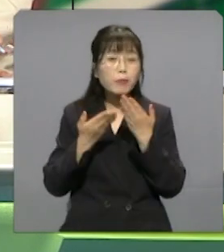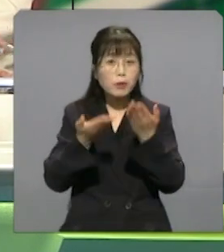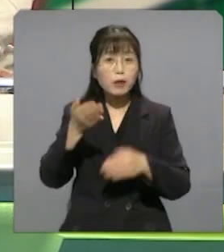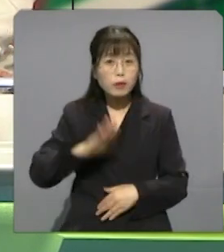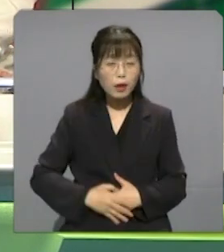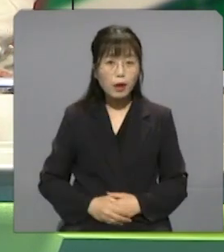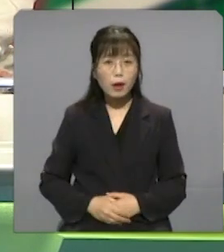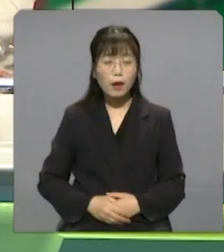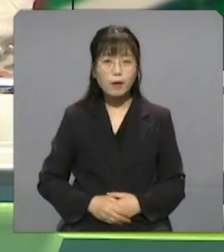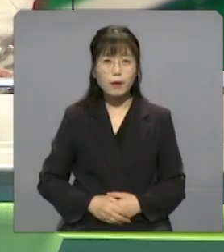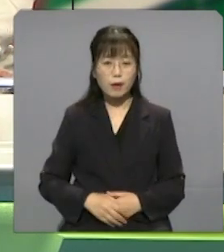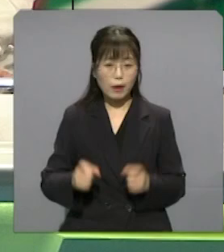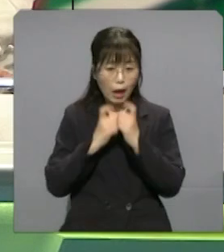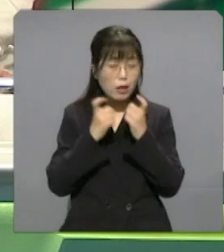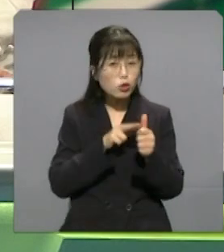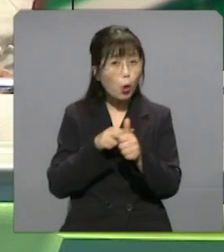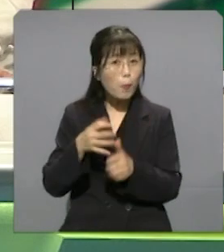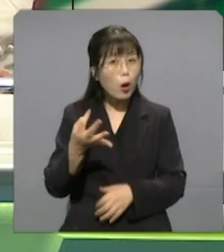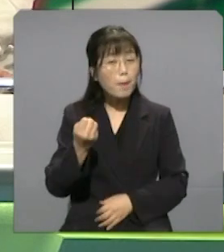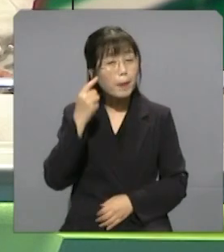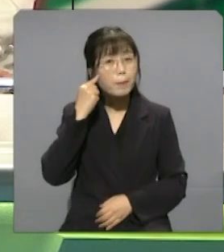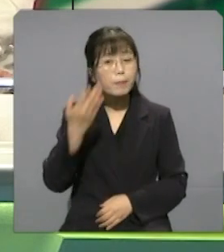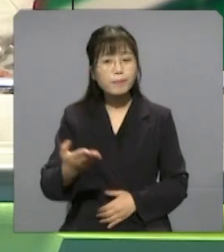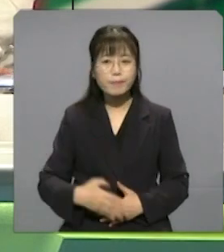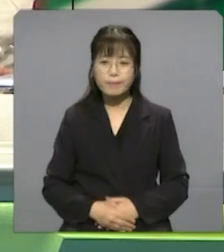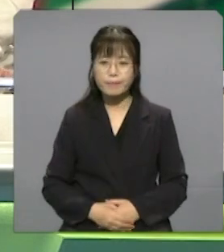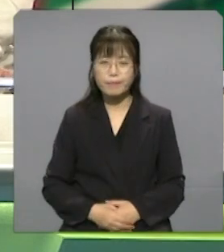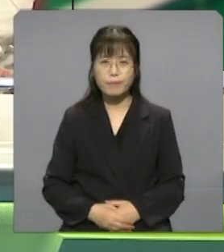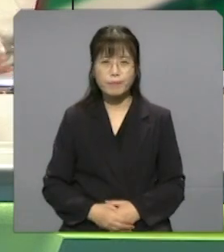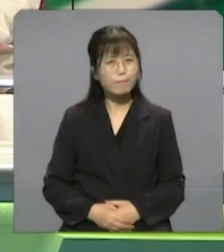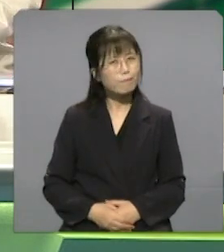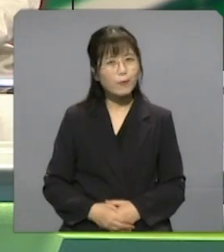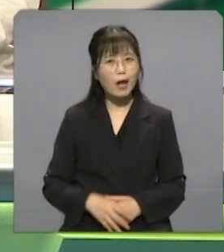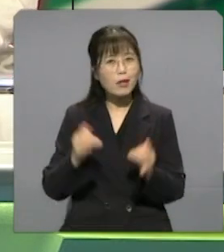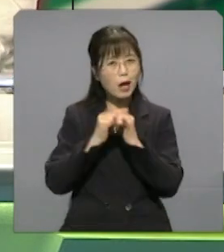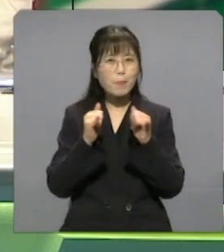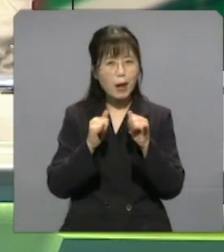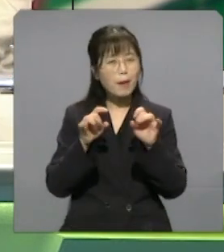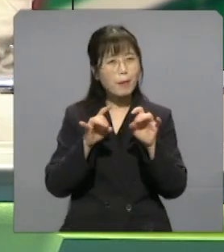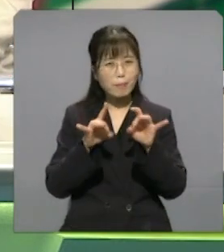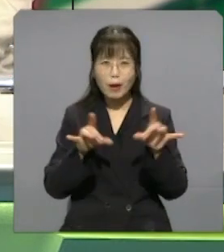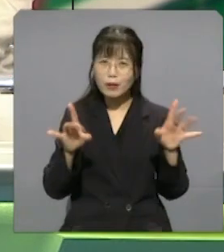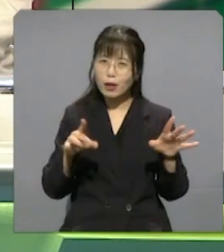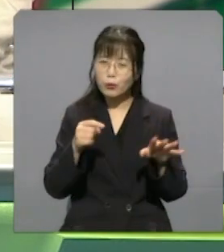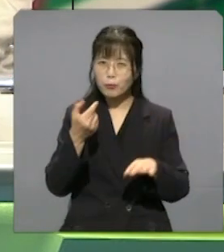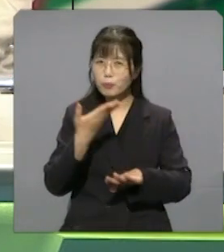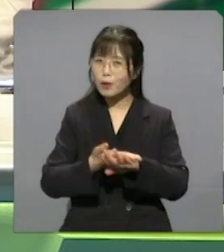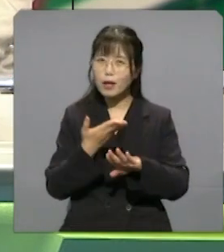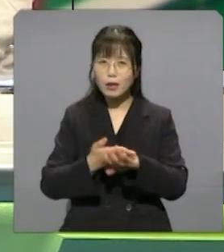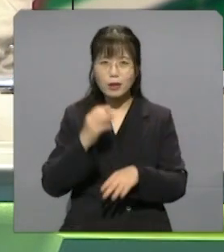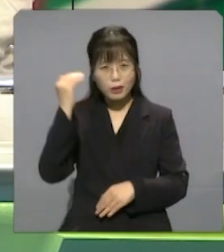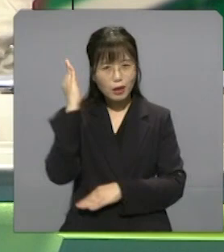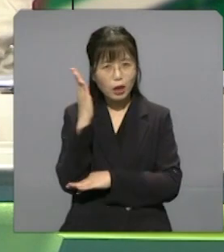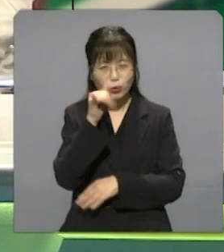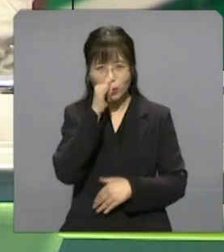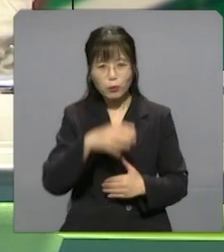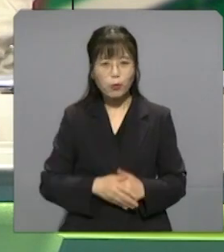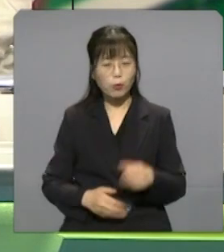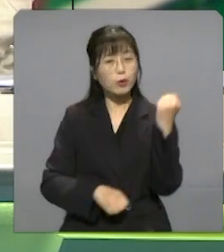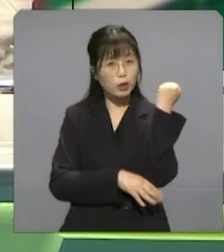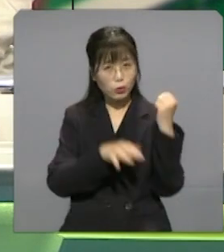유진영 앵커는 개인정보 얼마 정도라고 생각하세요 글쎄요 이게 뭐 사람에 따라 다르다는 이야기를들은 적도 있고요